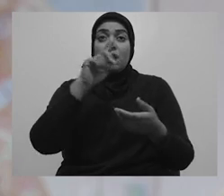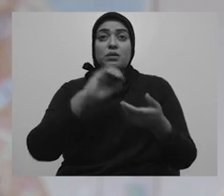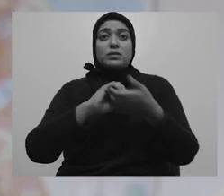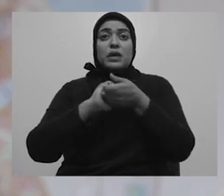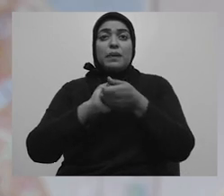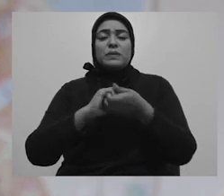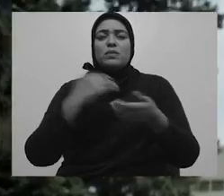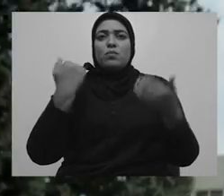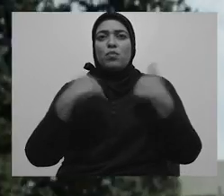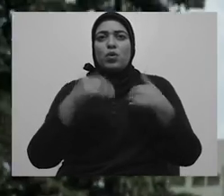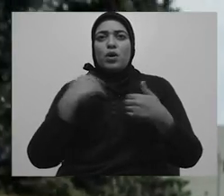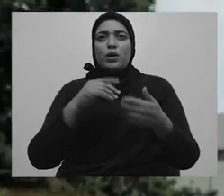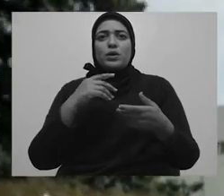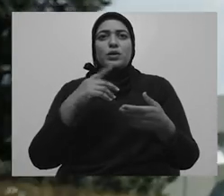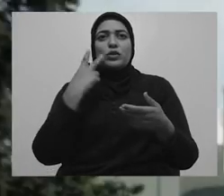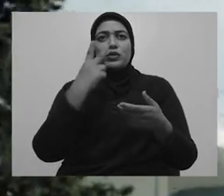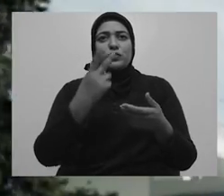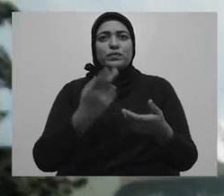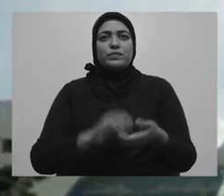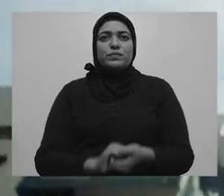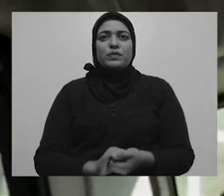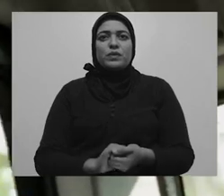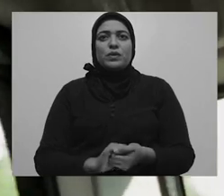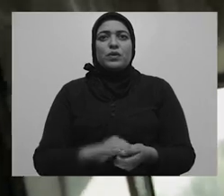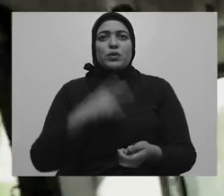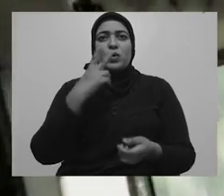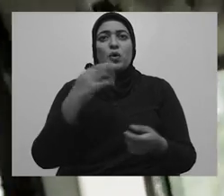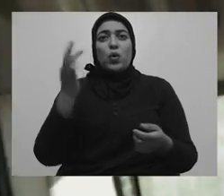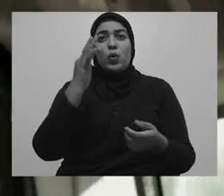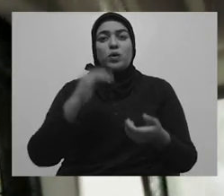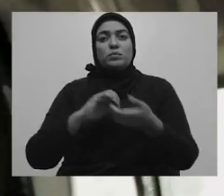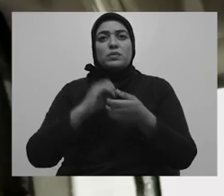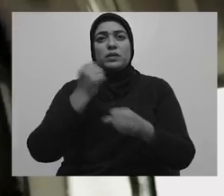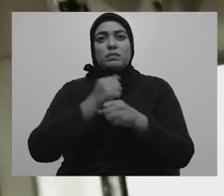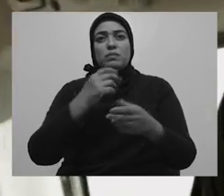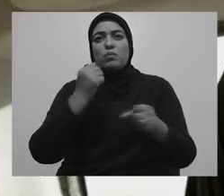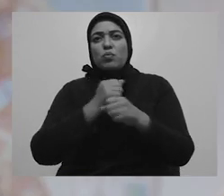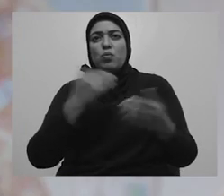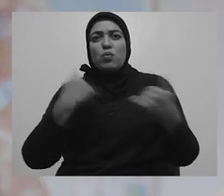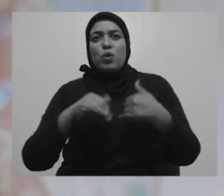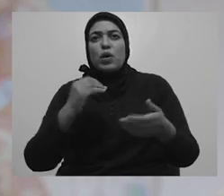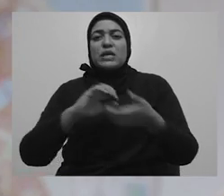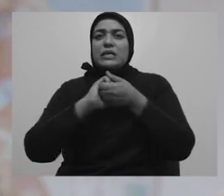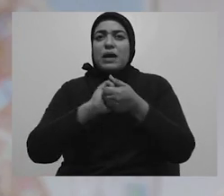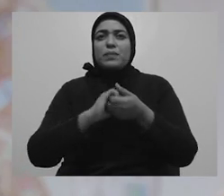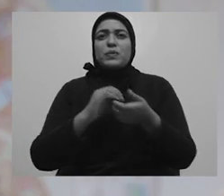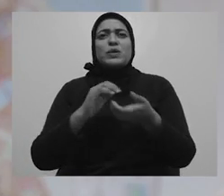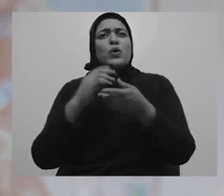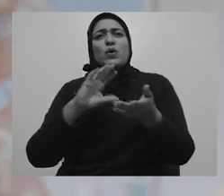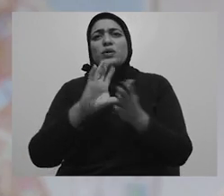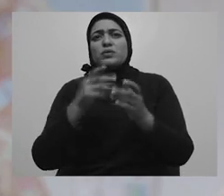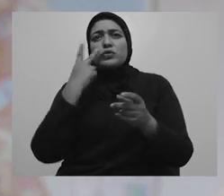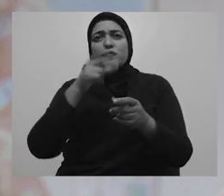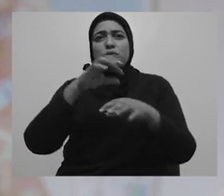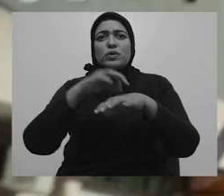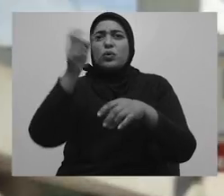الإعاقة هم يعني تلامذتي وأصدقائي. نجمش نقدم معناها حاجة هكا دو فالور